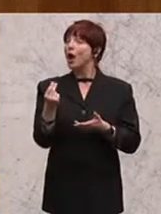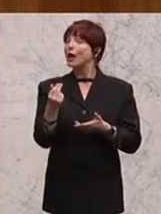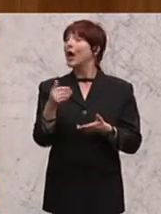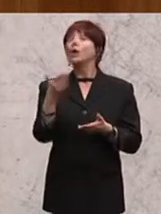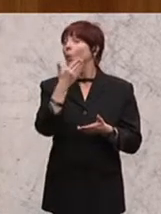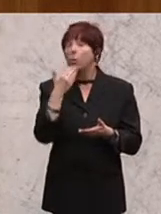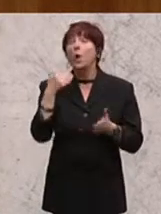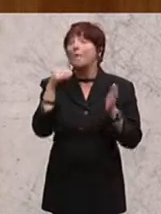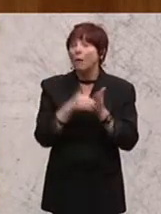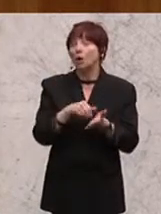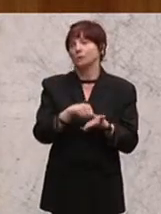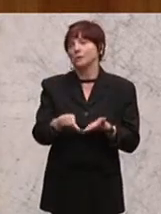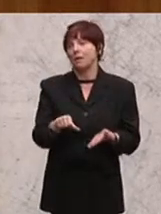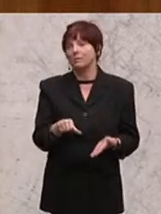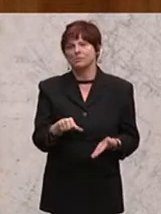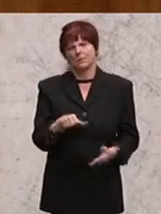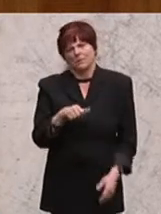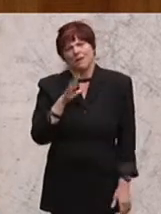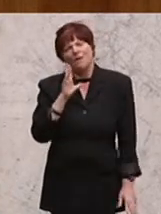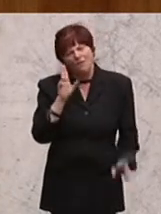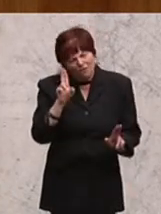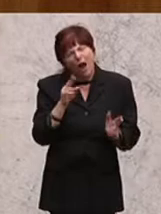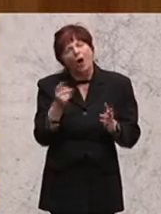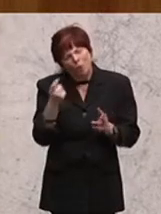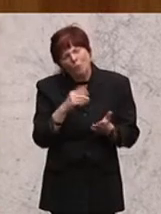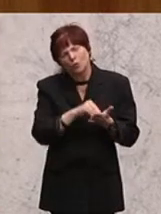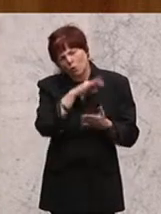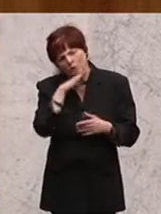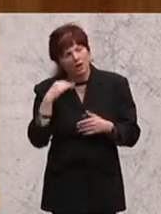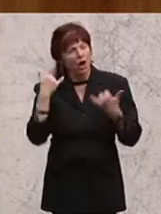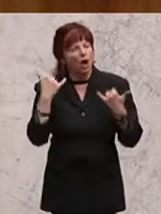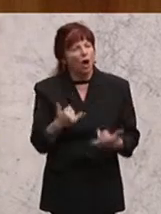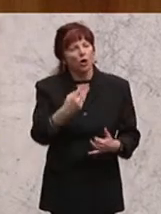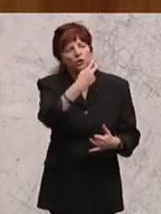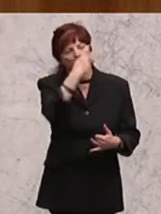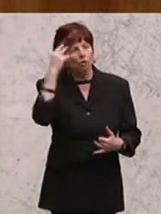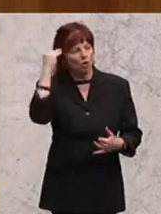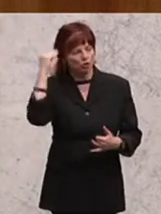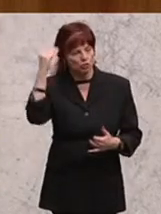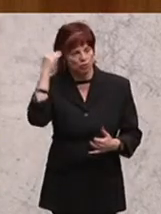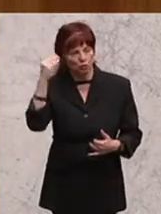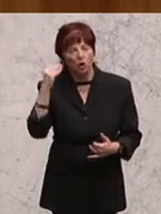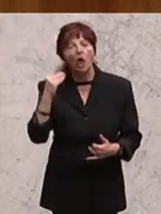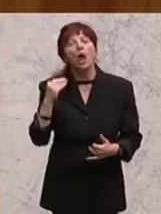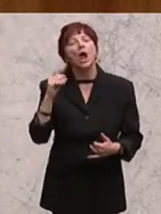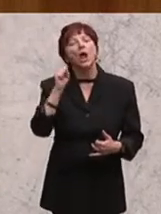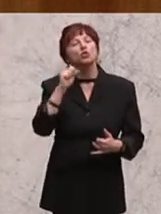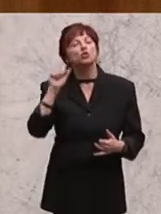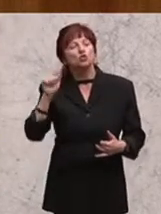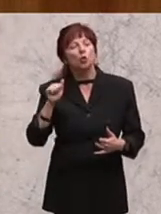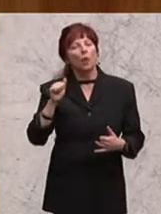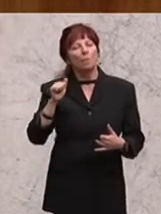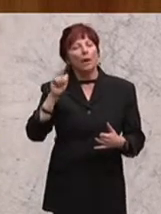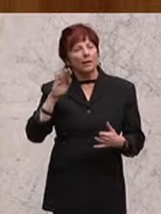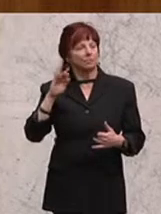viel fließen. Und wenn heute, Sie sind noch nicht im Raum, die Volksschule Stubenbastei 3b im Haus ist und den Rundgang machen, dann ist